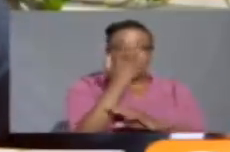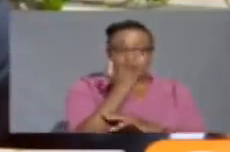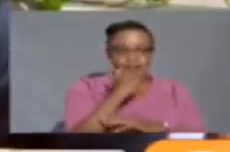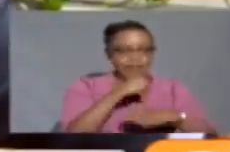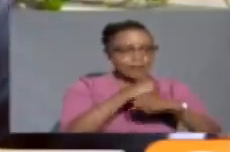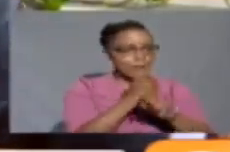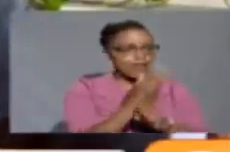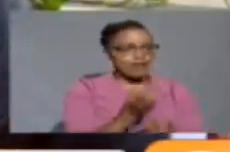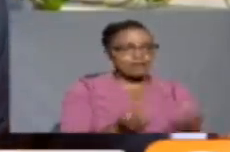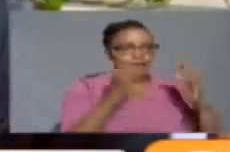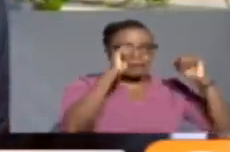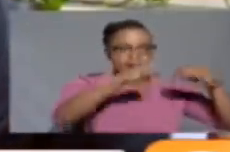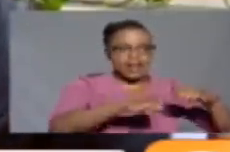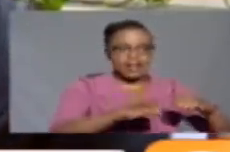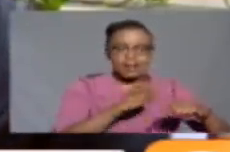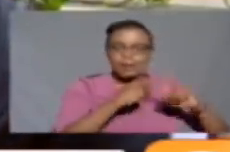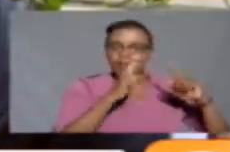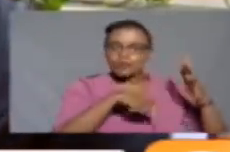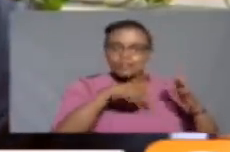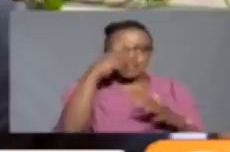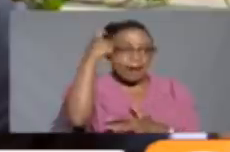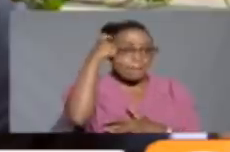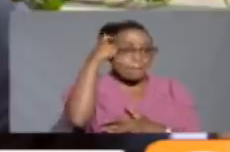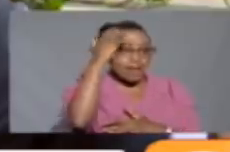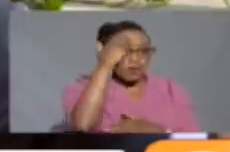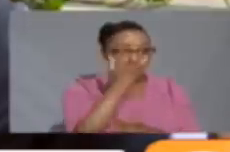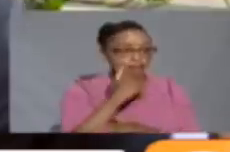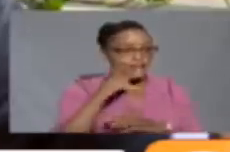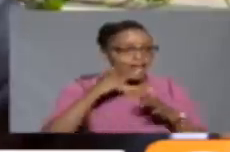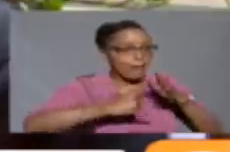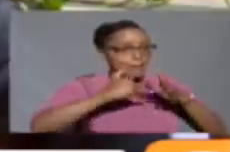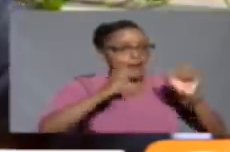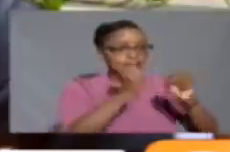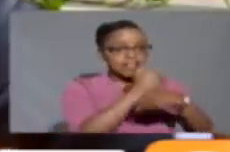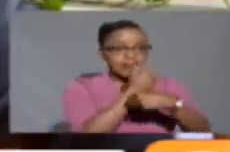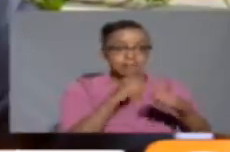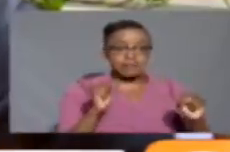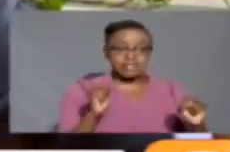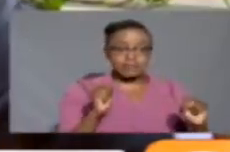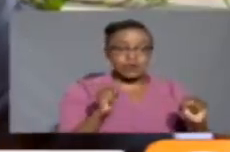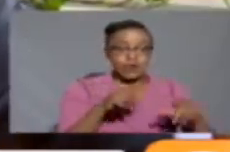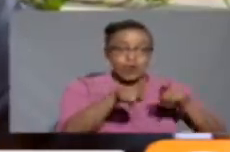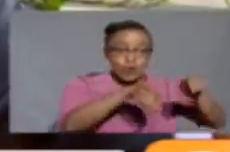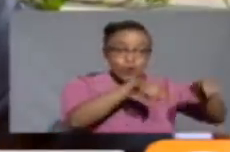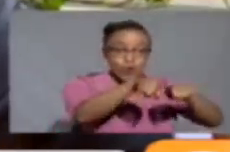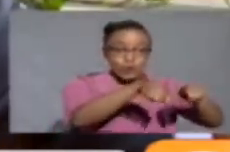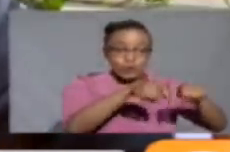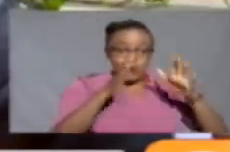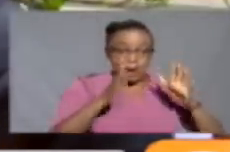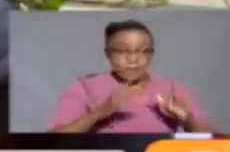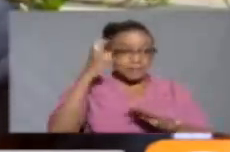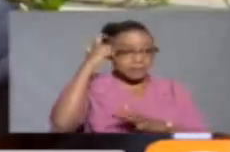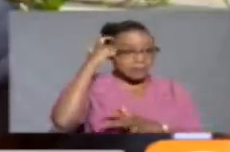bomb. It's the brain, because you can't manufacture it. And you can't control somebody's brain.